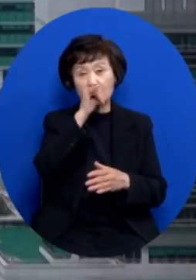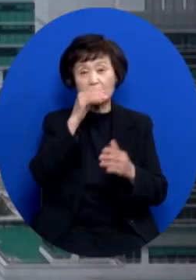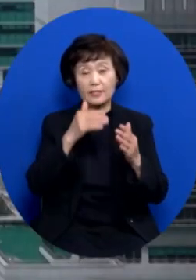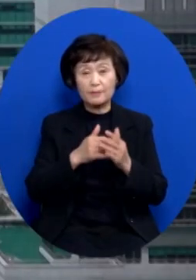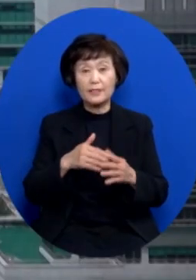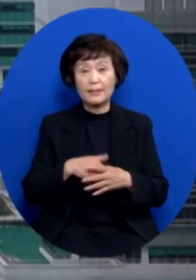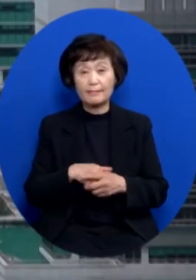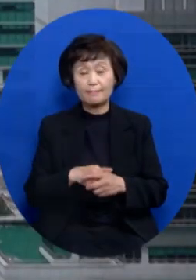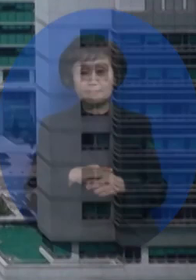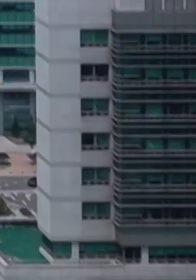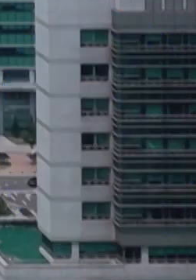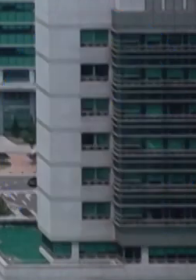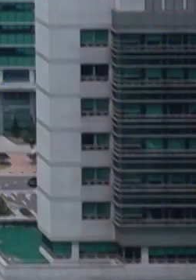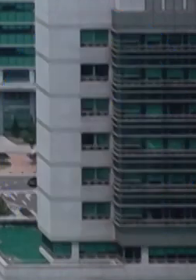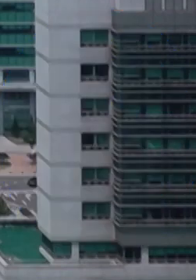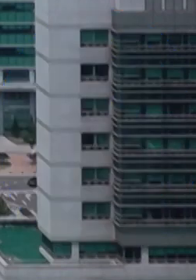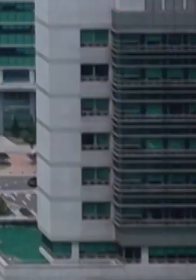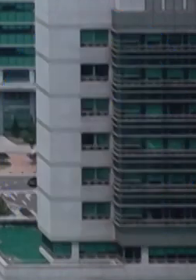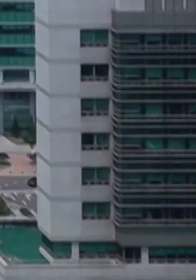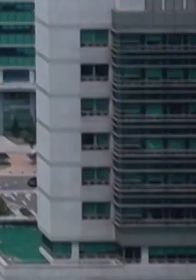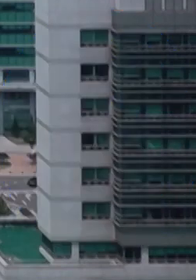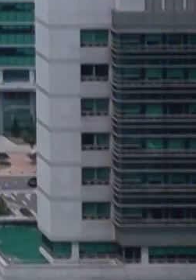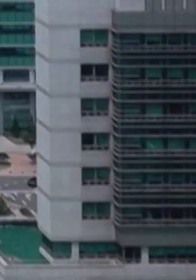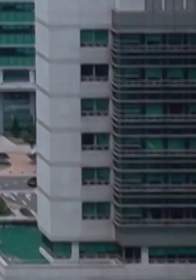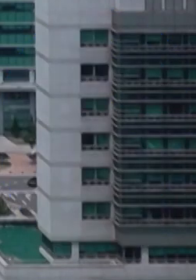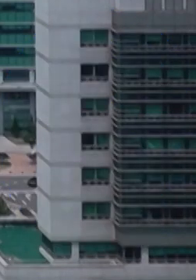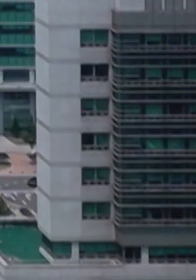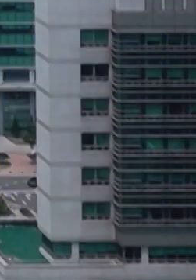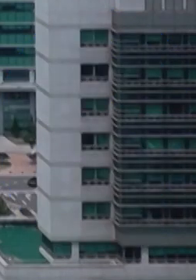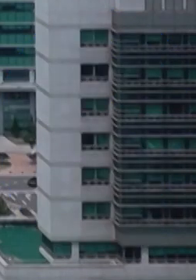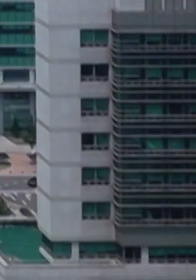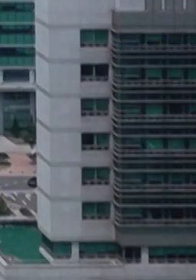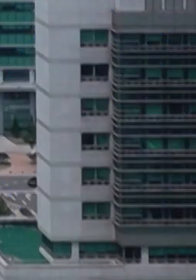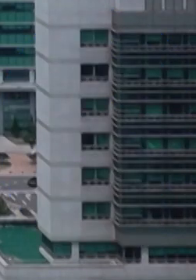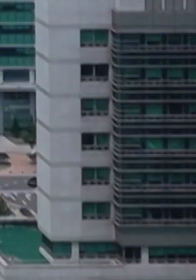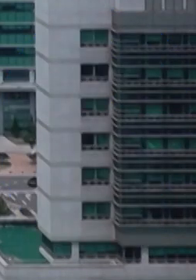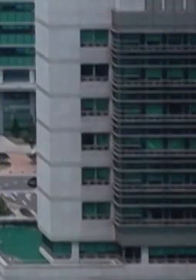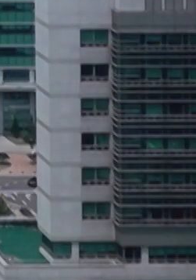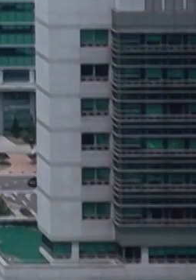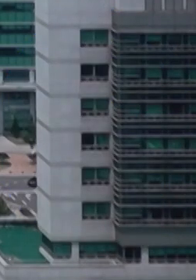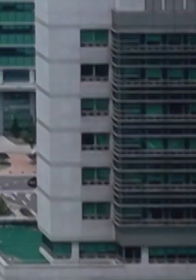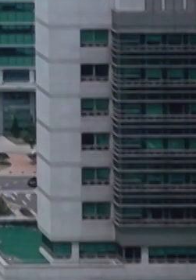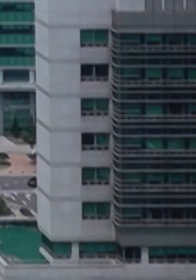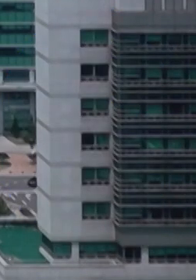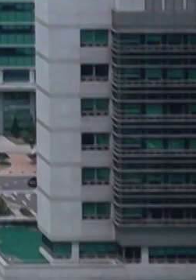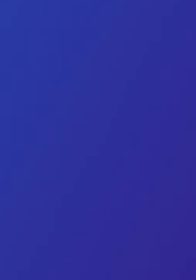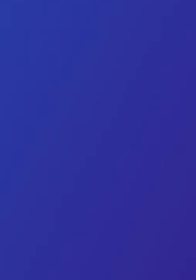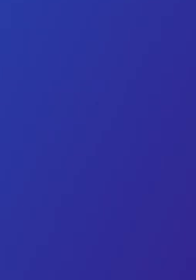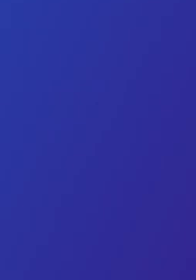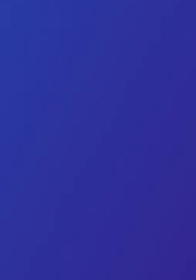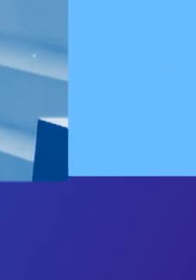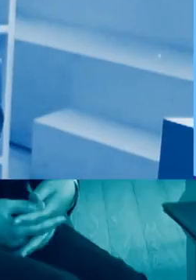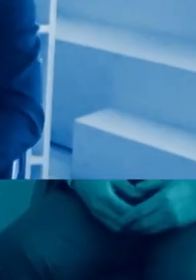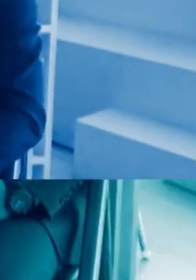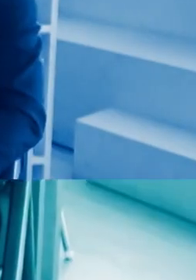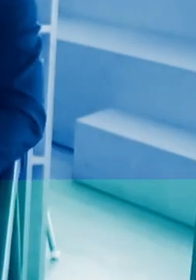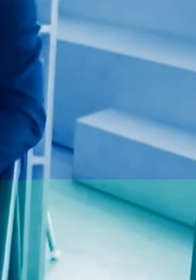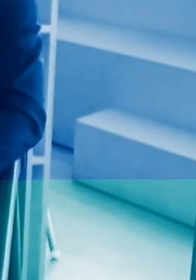지금까지 중부지역 교계 소식 전해드렸습니다. CTS 대전 스튜디오였습니다.